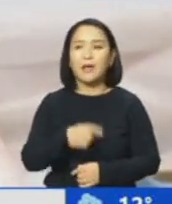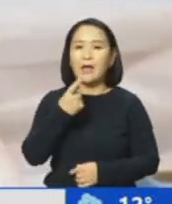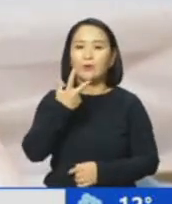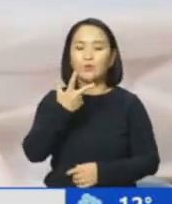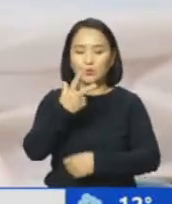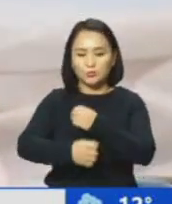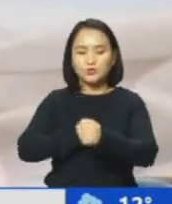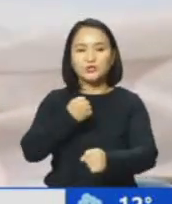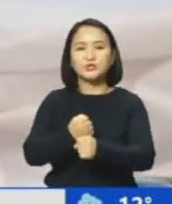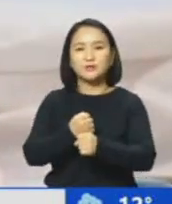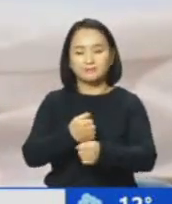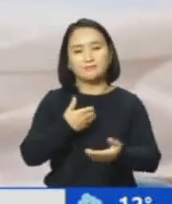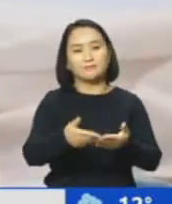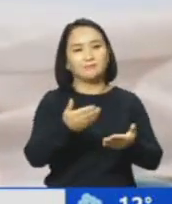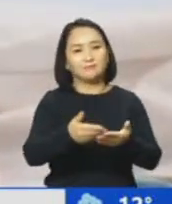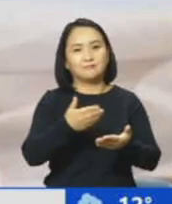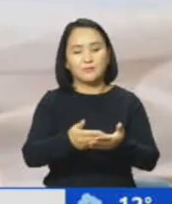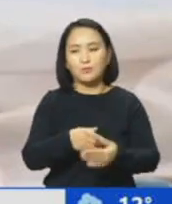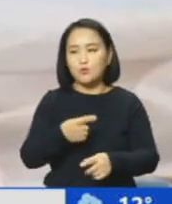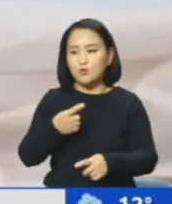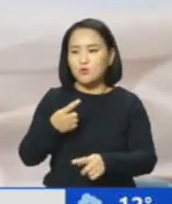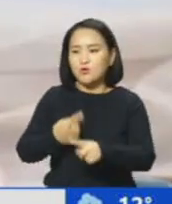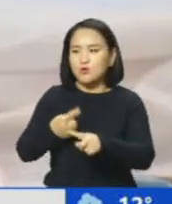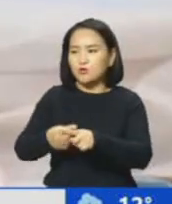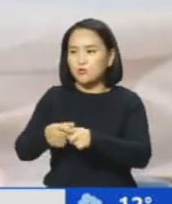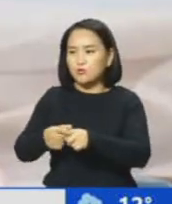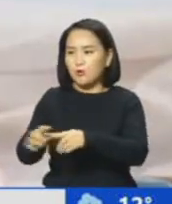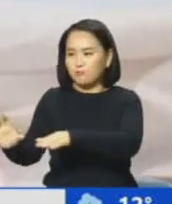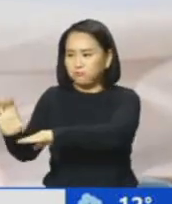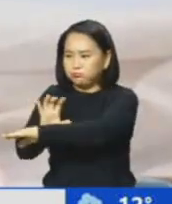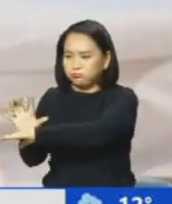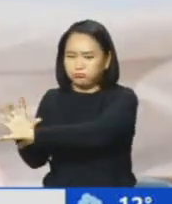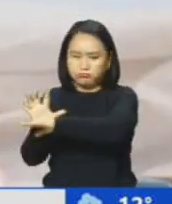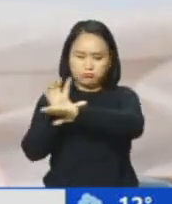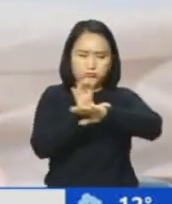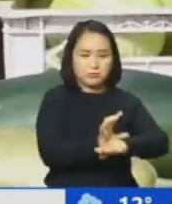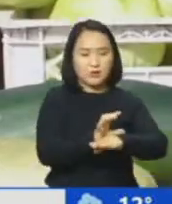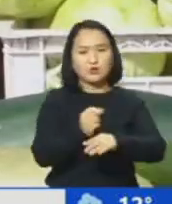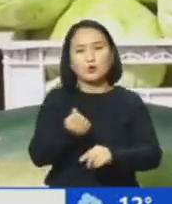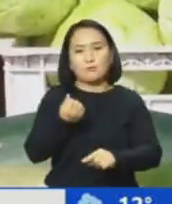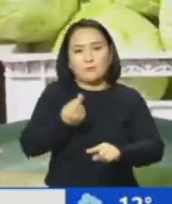оролцож байна. Тэр нөгөө нь холоос тээвэрлдэг болохоор яг баг зэрэг бас нэмэгдсэн.